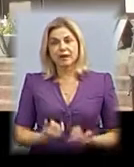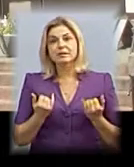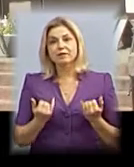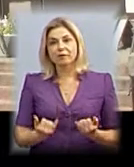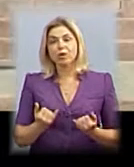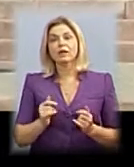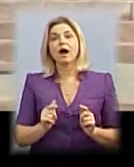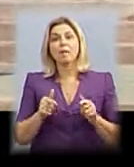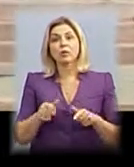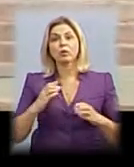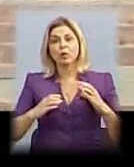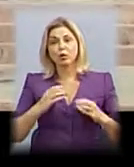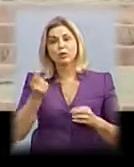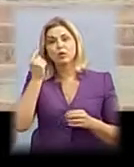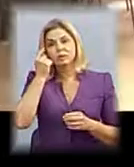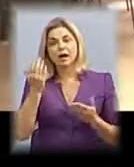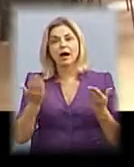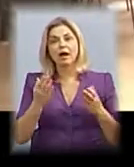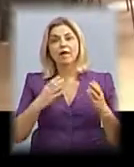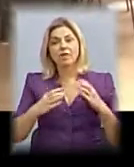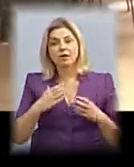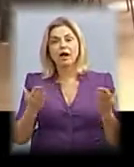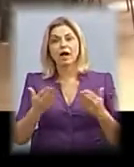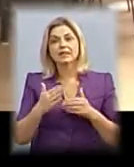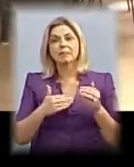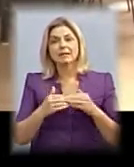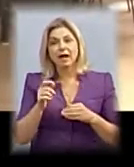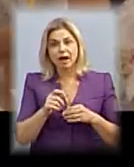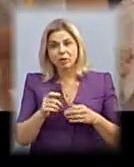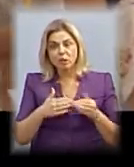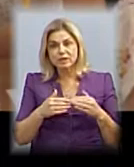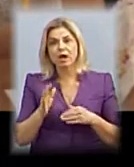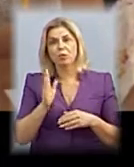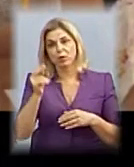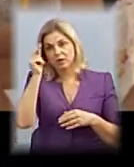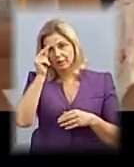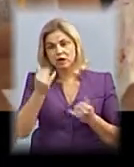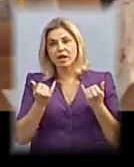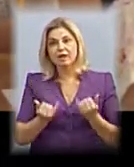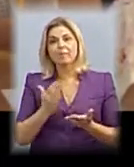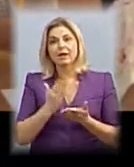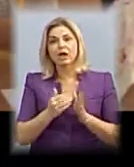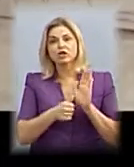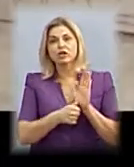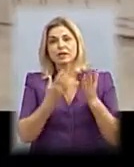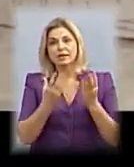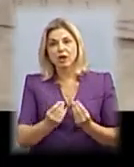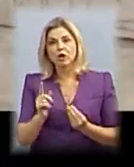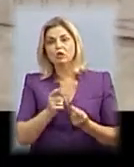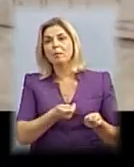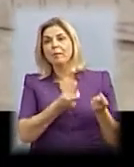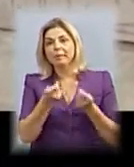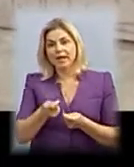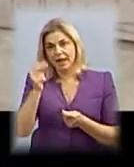Сьогодні абітурієнти дізнались, в яких вишах і на яких спеціальностях навчатимуться. Тепер у них є 6 днів, аби принести до навчальних